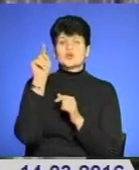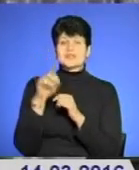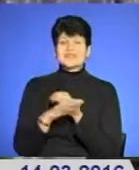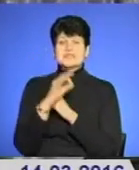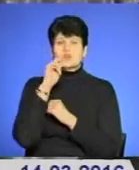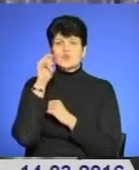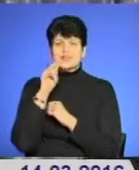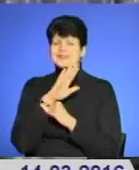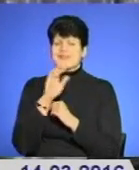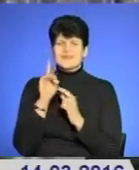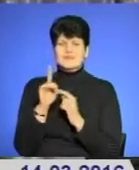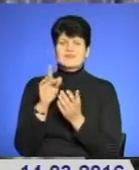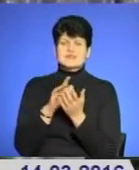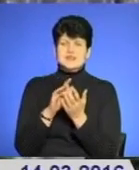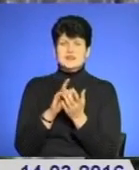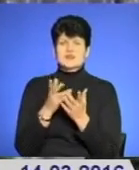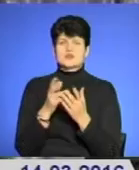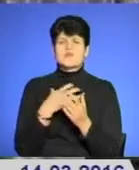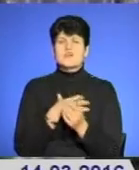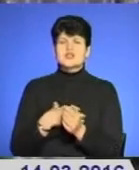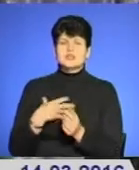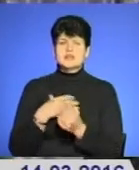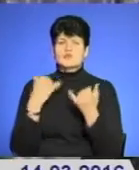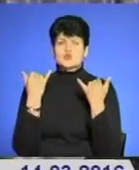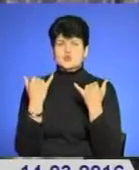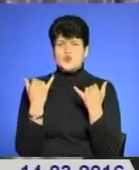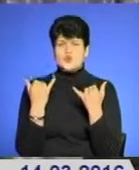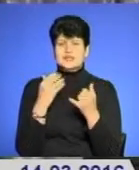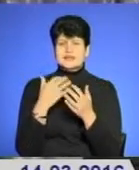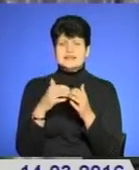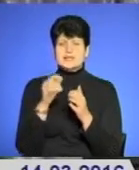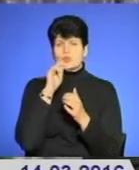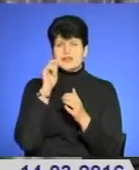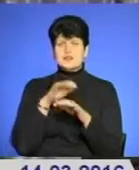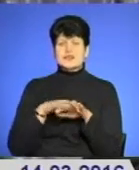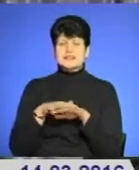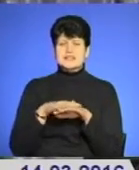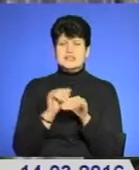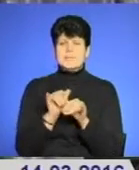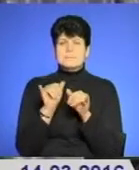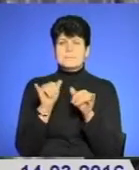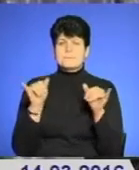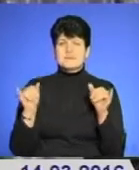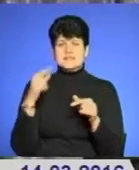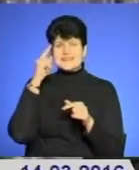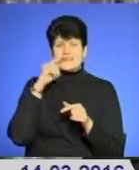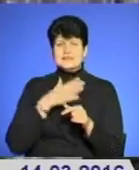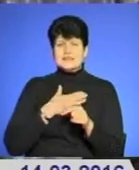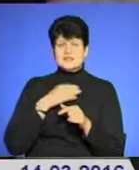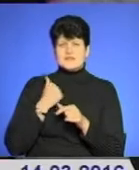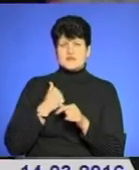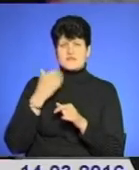України, і не тільки на схід, а й в центрі, наскільки важливо сьогодні серед українського населення поширювати знання про наше військове